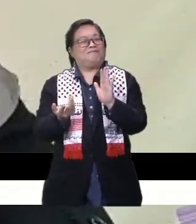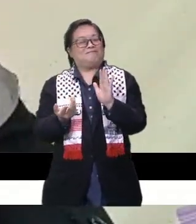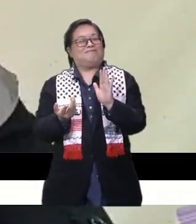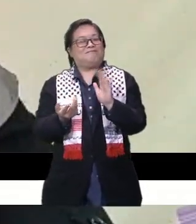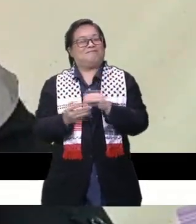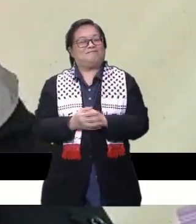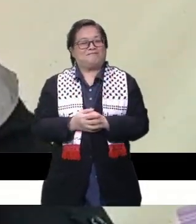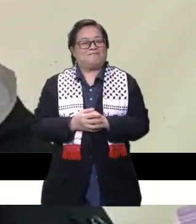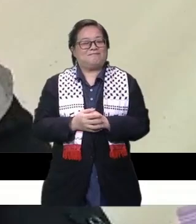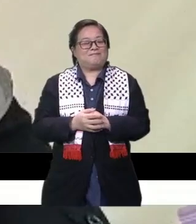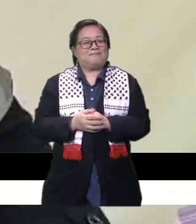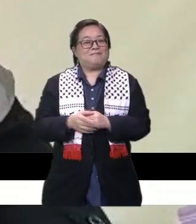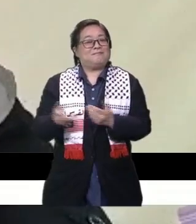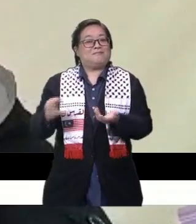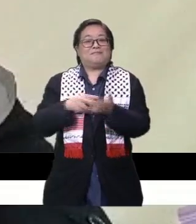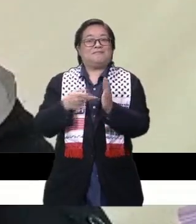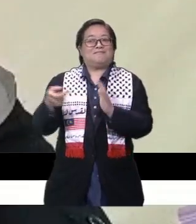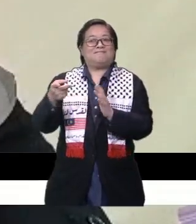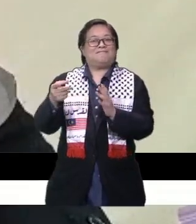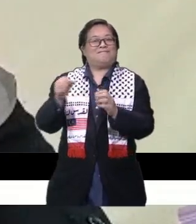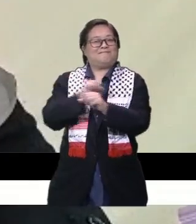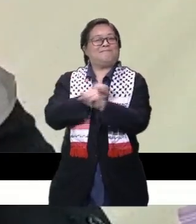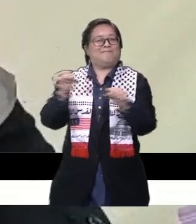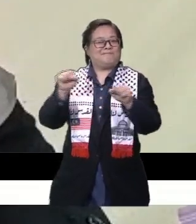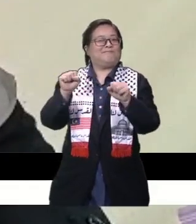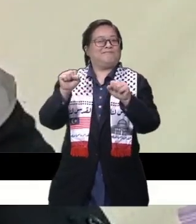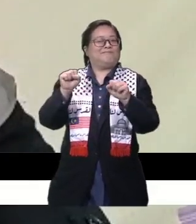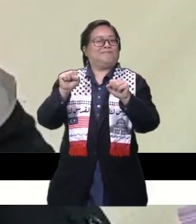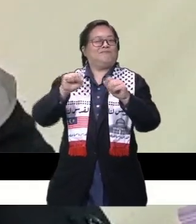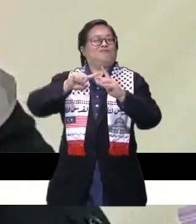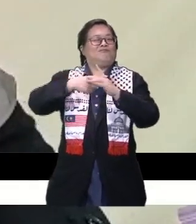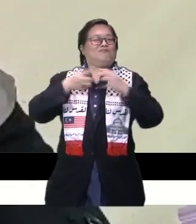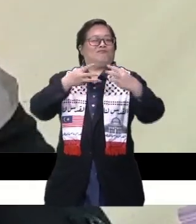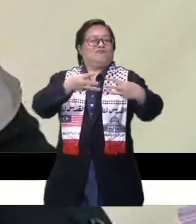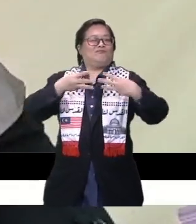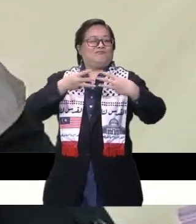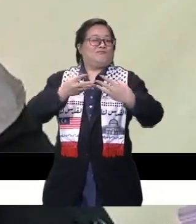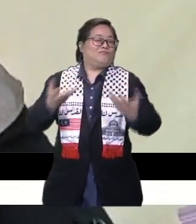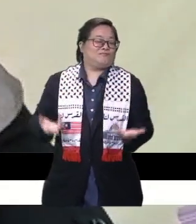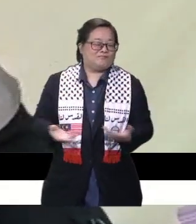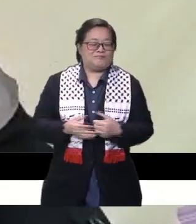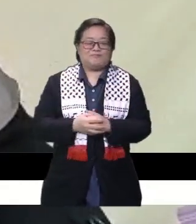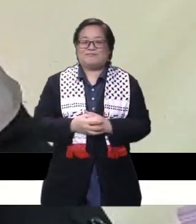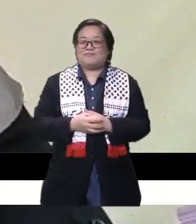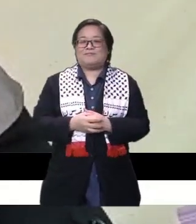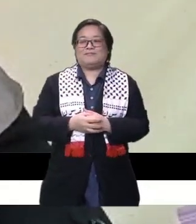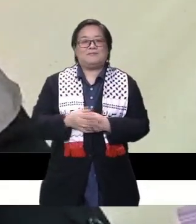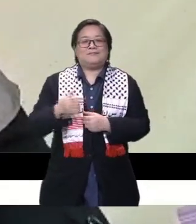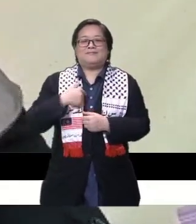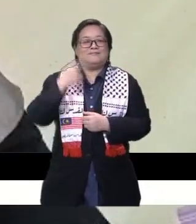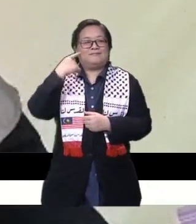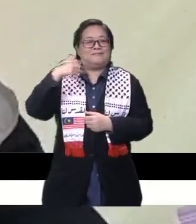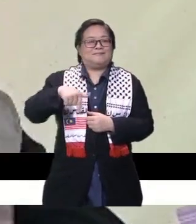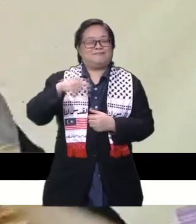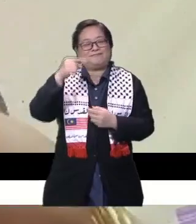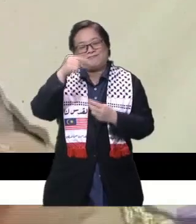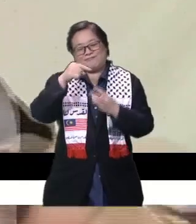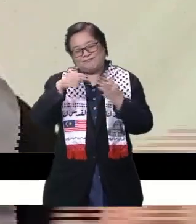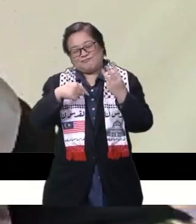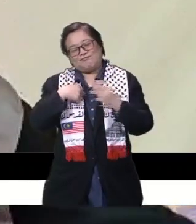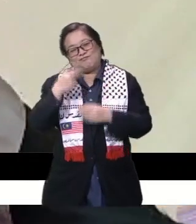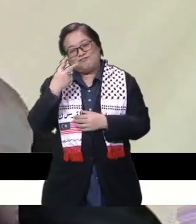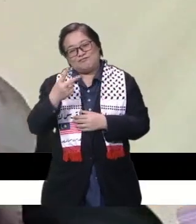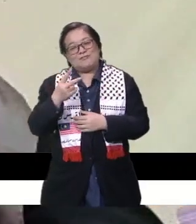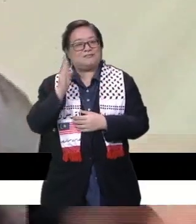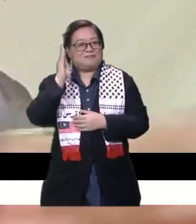menunjukkan kesediaan untuk melancarkan perang kepada Israel jadi perkara-perkara ini yang saya perhatikan